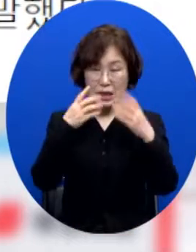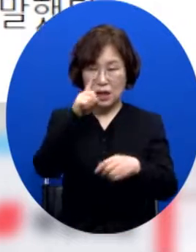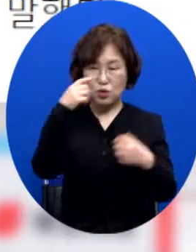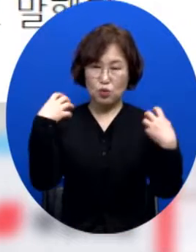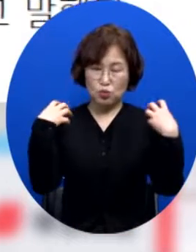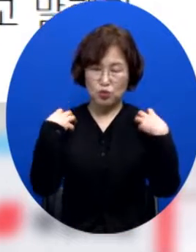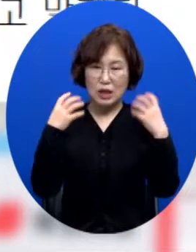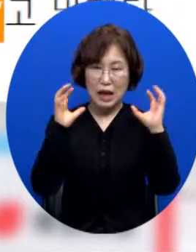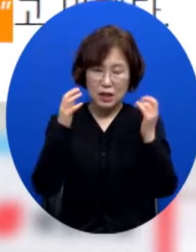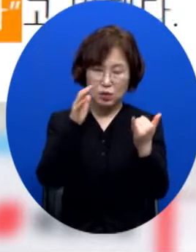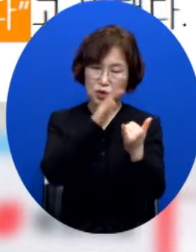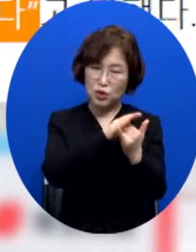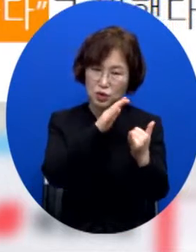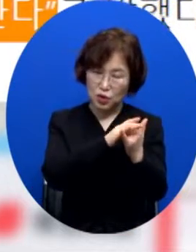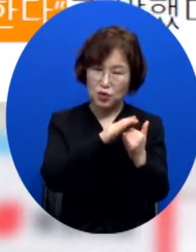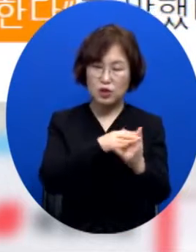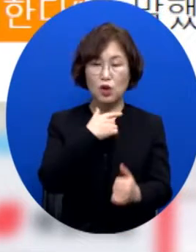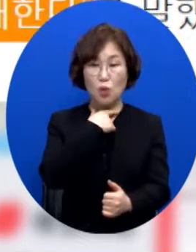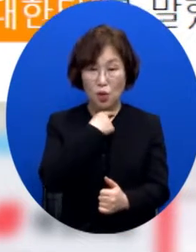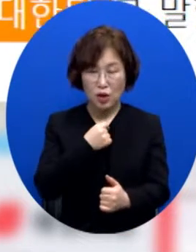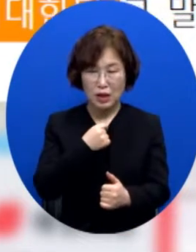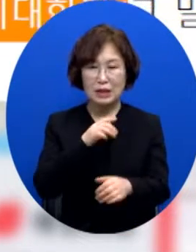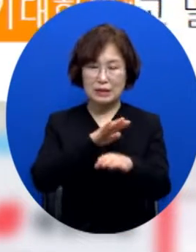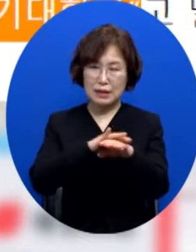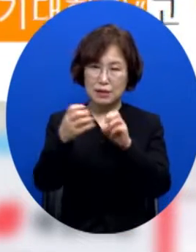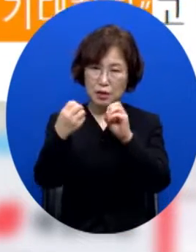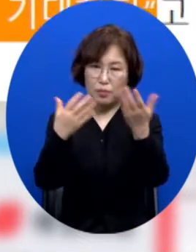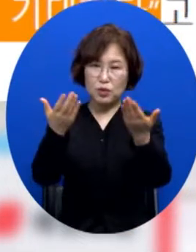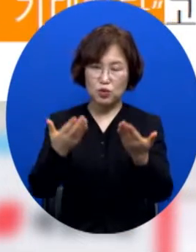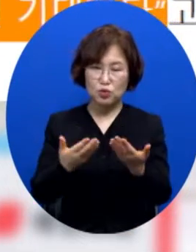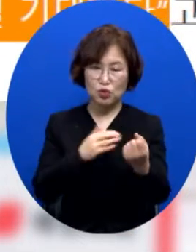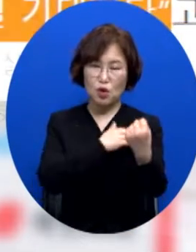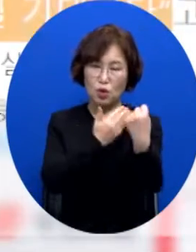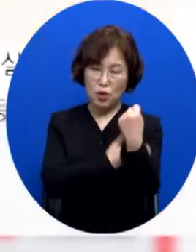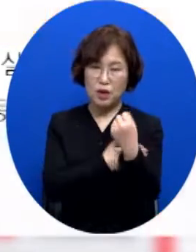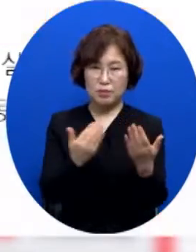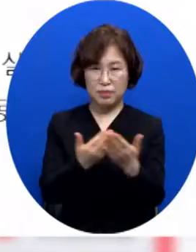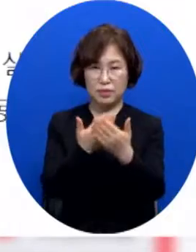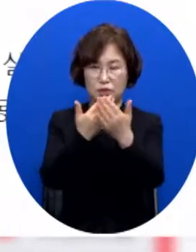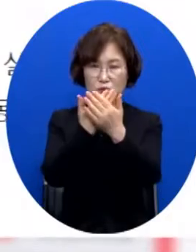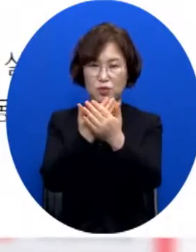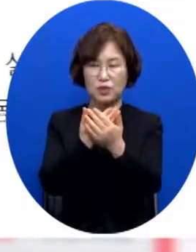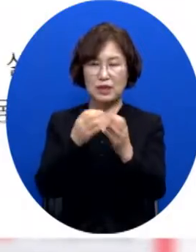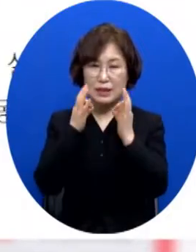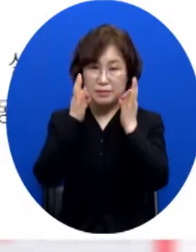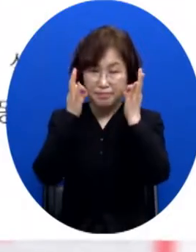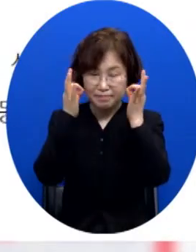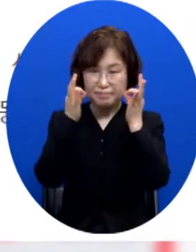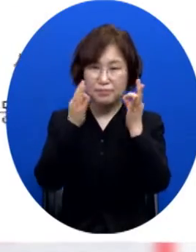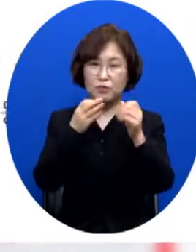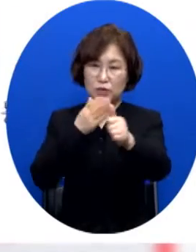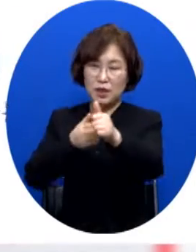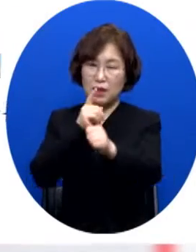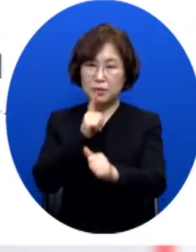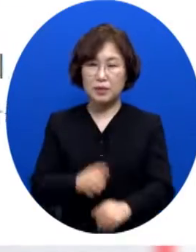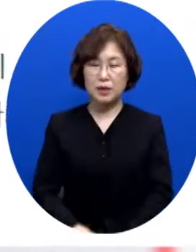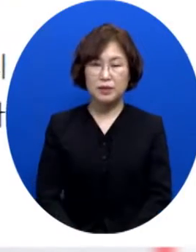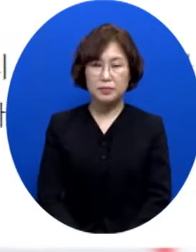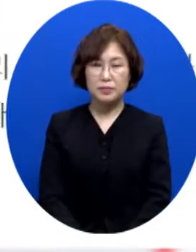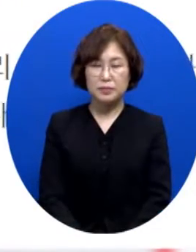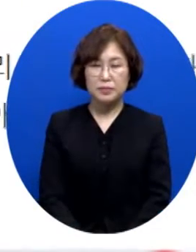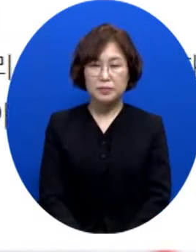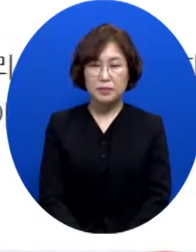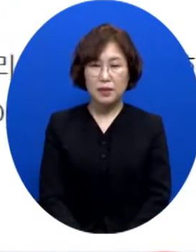어린이와 청소년들의 목소리에 귀 기울이고 권리 증진에 힘써 주길 기대한다 고 전했습니다 월드비전은